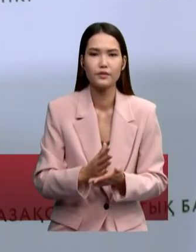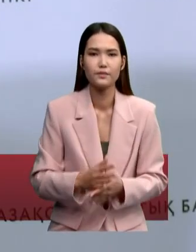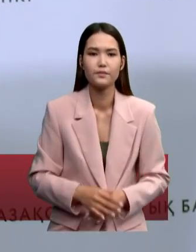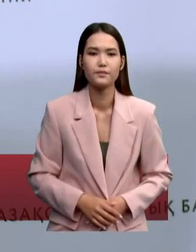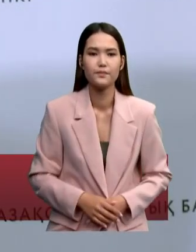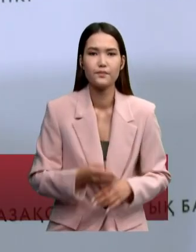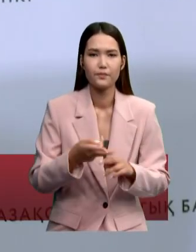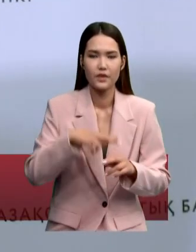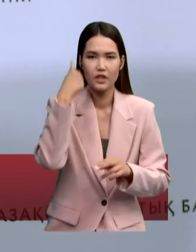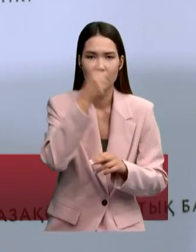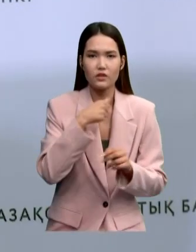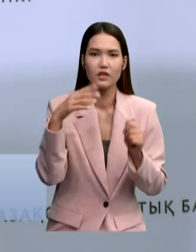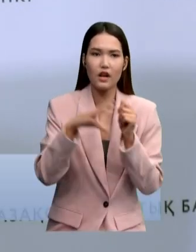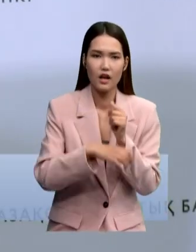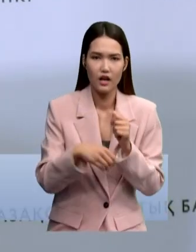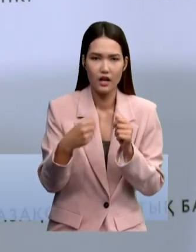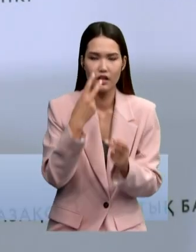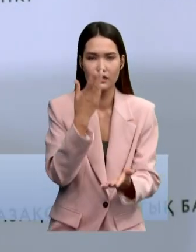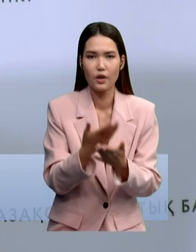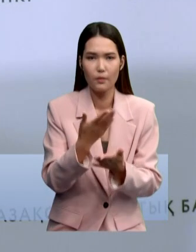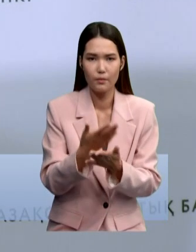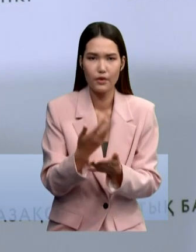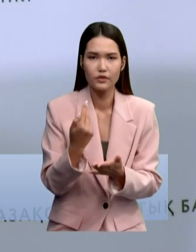аяғына дейінгі болжамдарымызды